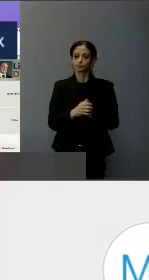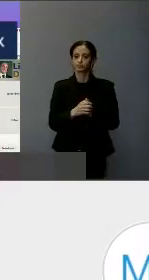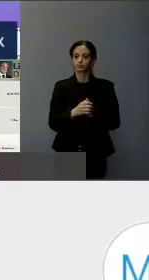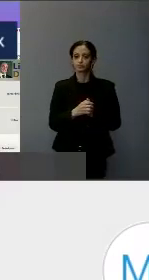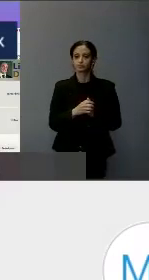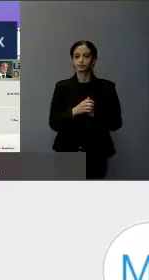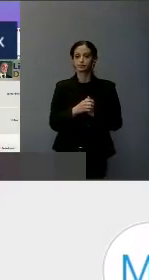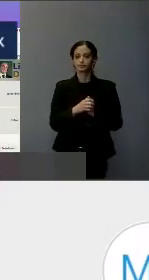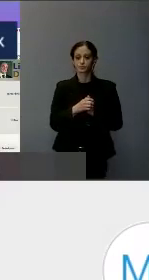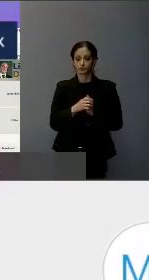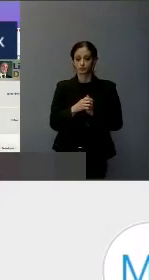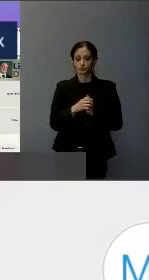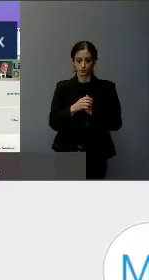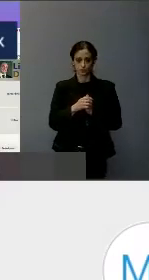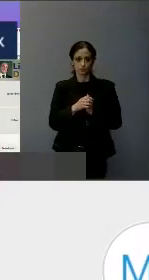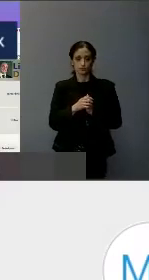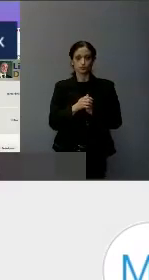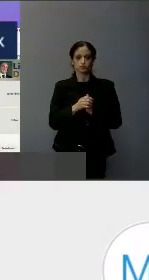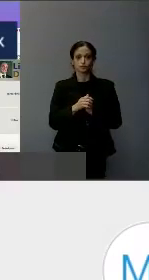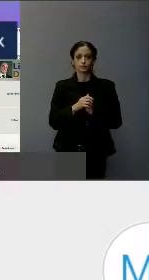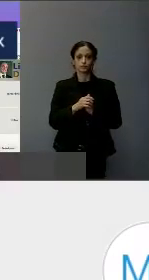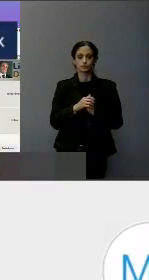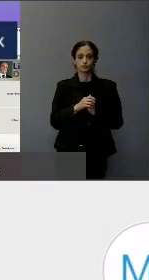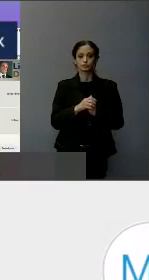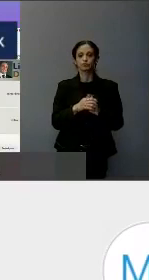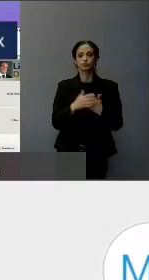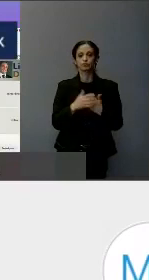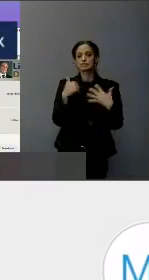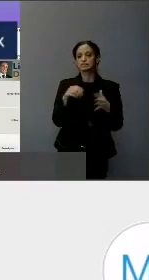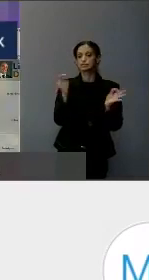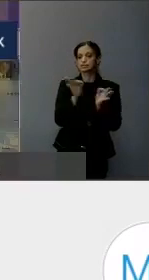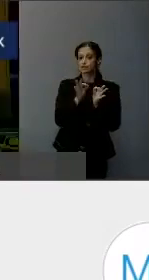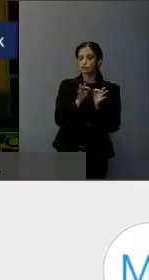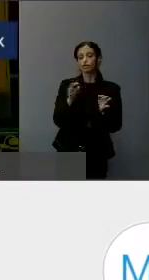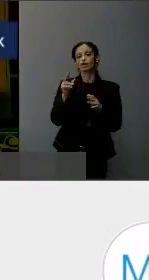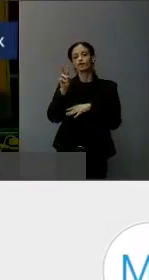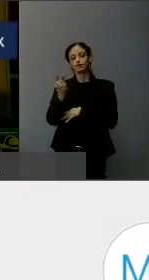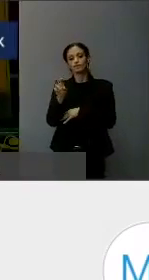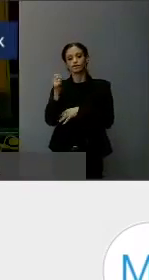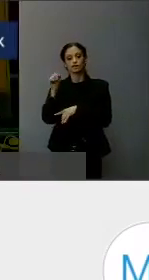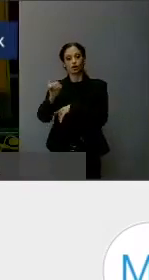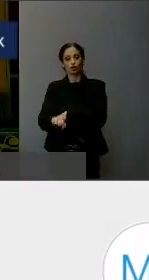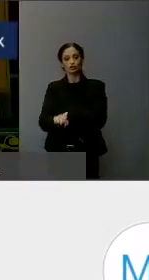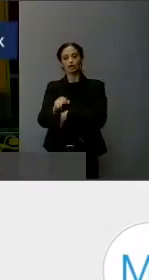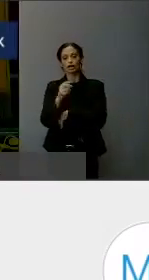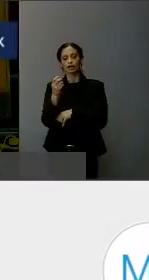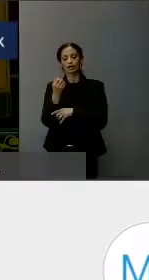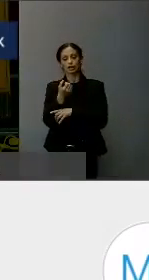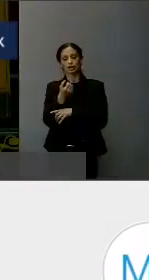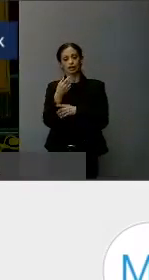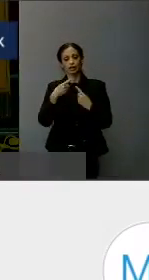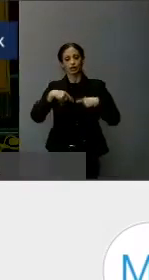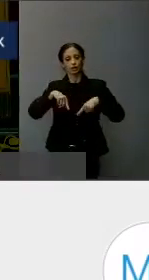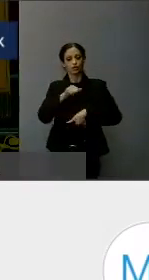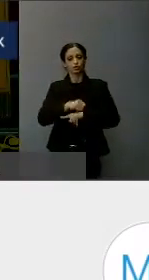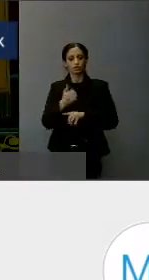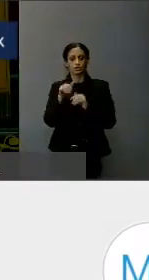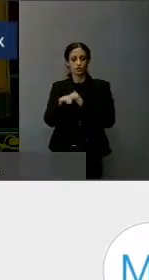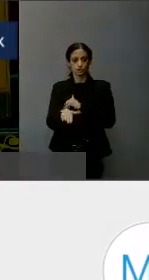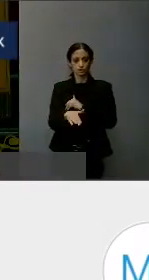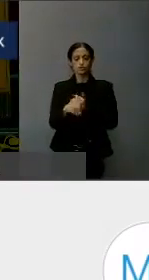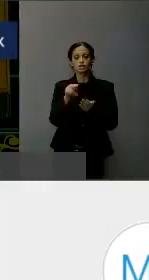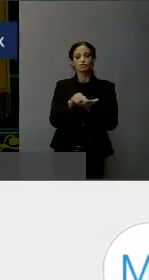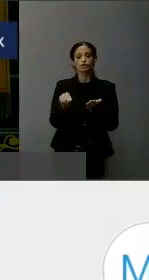sì favorevole consigliera t.ni 16 favore con i venti contrari su 219 consiglio respinge in